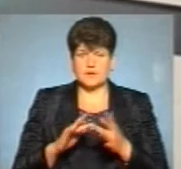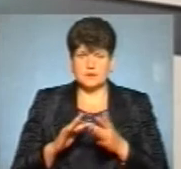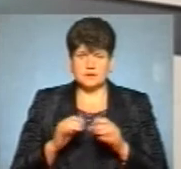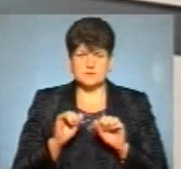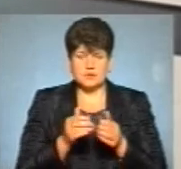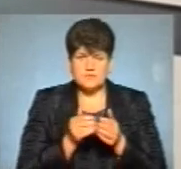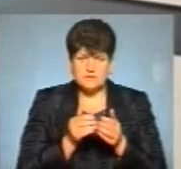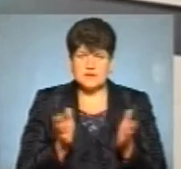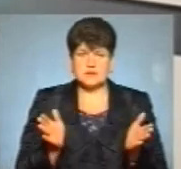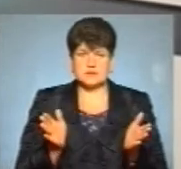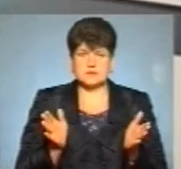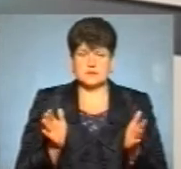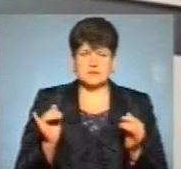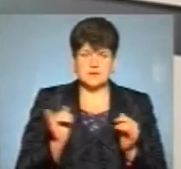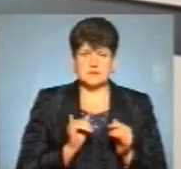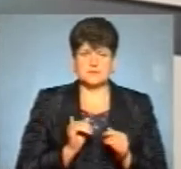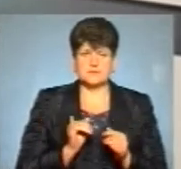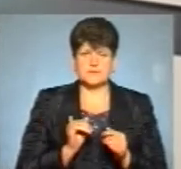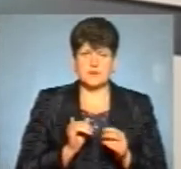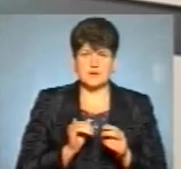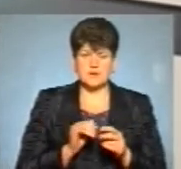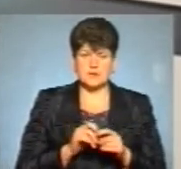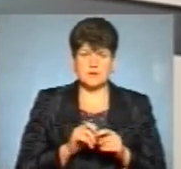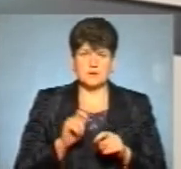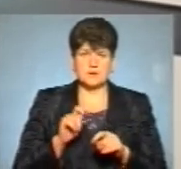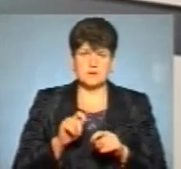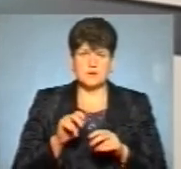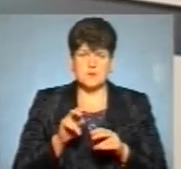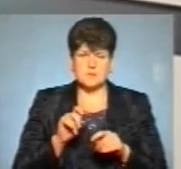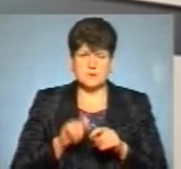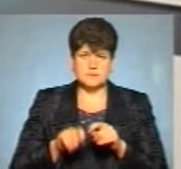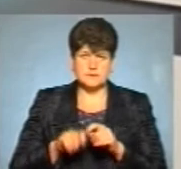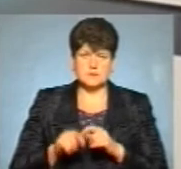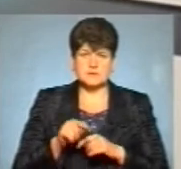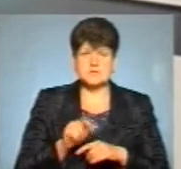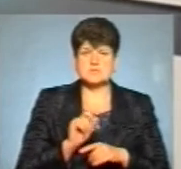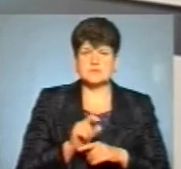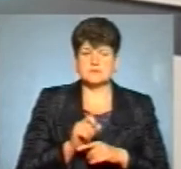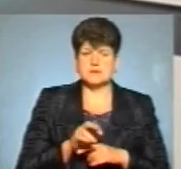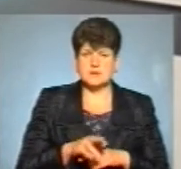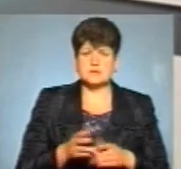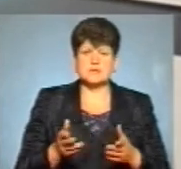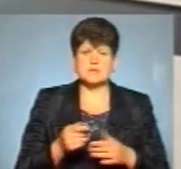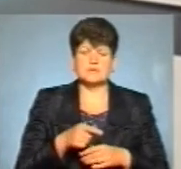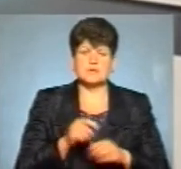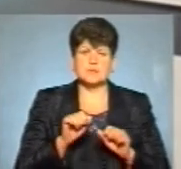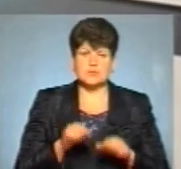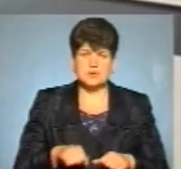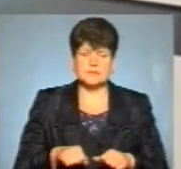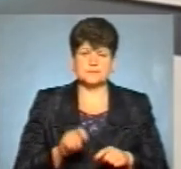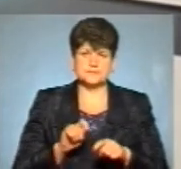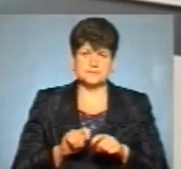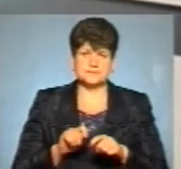відкрити і розв'язати ті завдання, які вони могли б